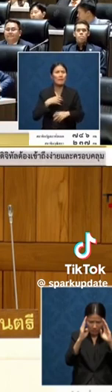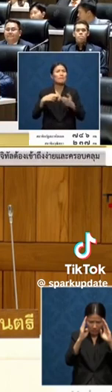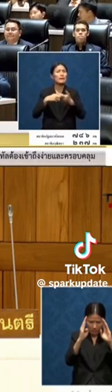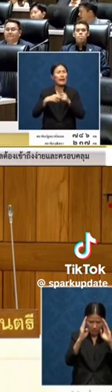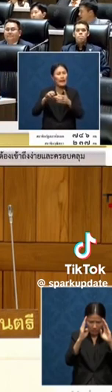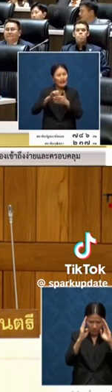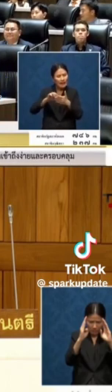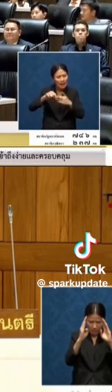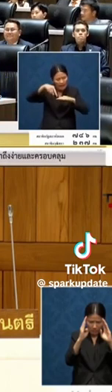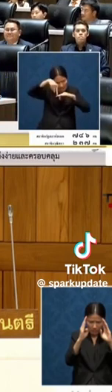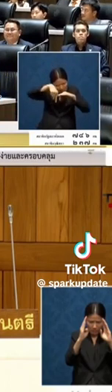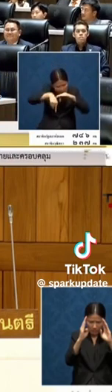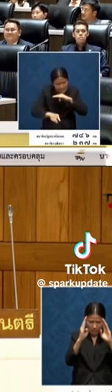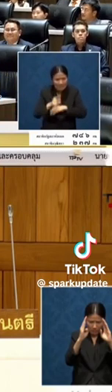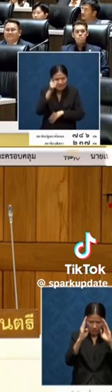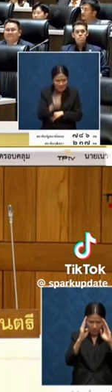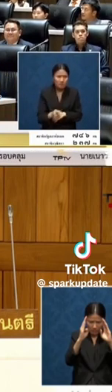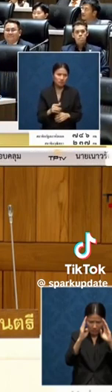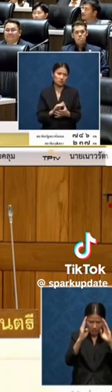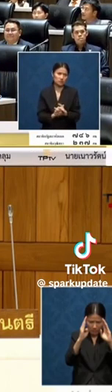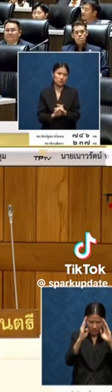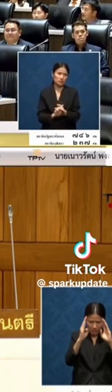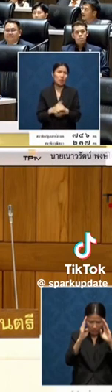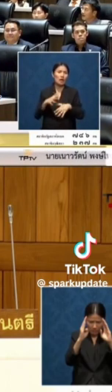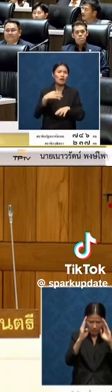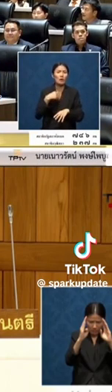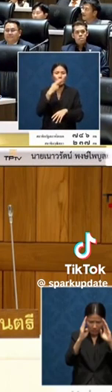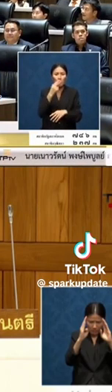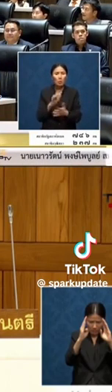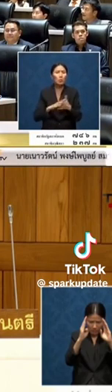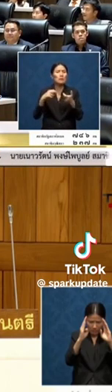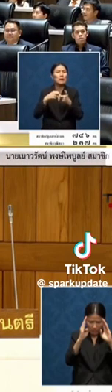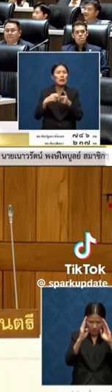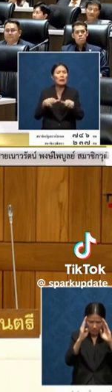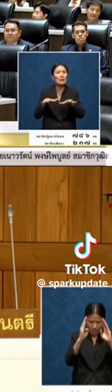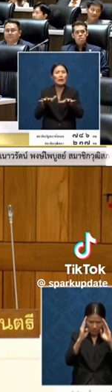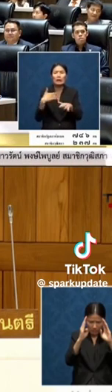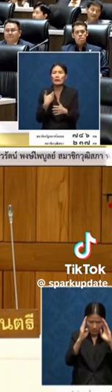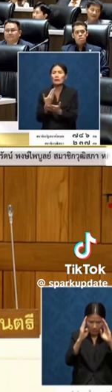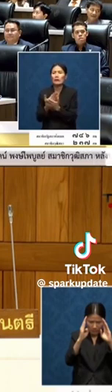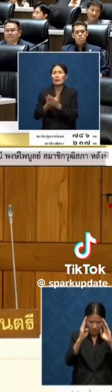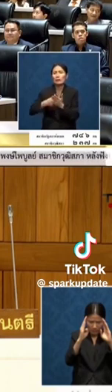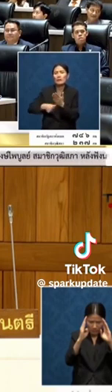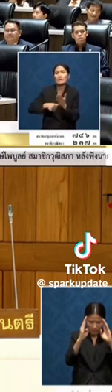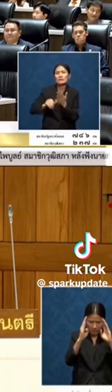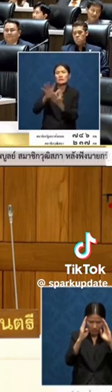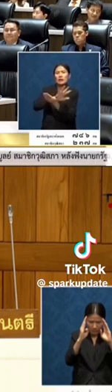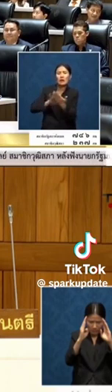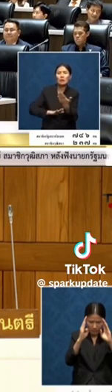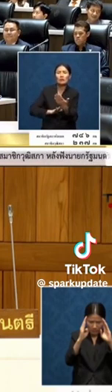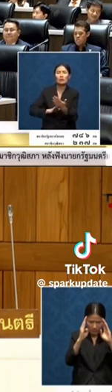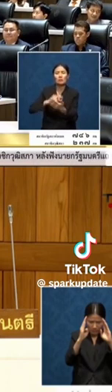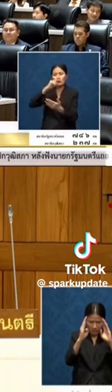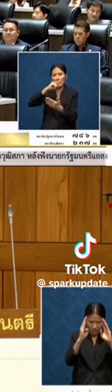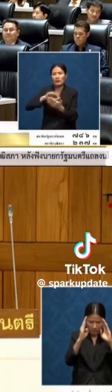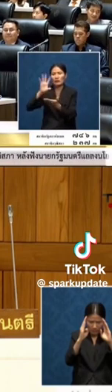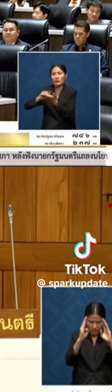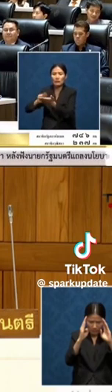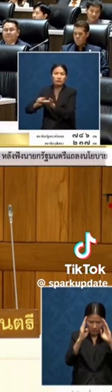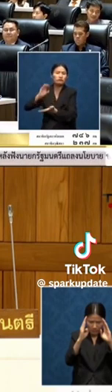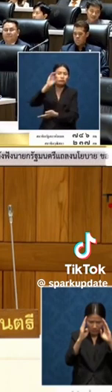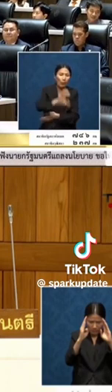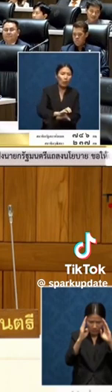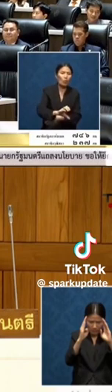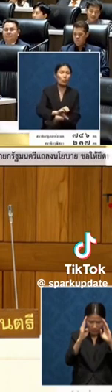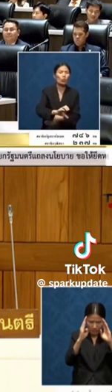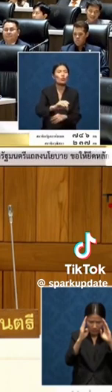การปุปะผูปัญหาแล้วใช้เงินของคนทั้งประเทศไปโปะโปะโปะอย่างที่ท่านจะทำค่าโดยสารร่วมแบบก้าว